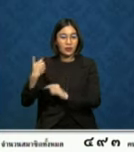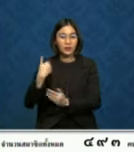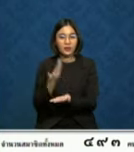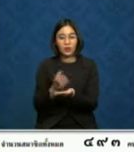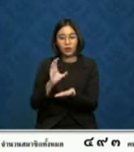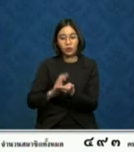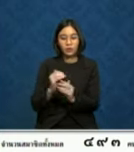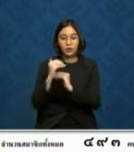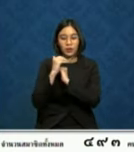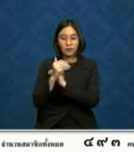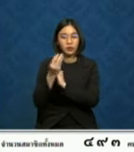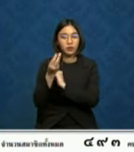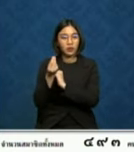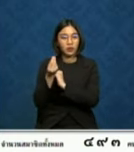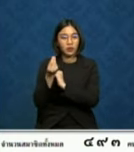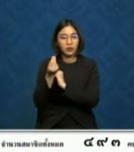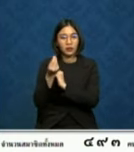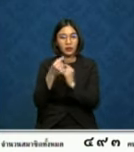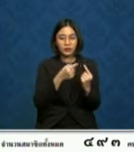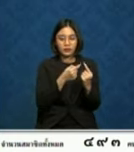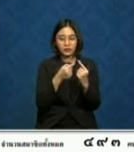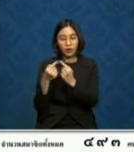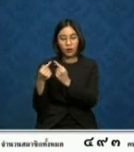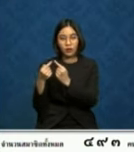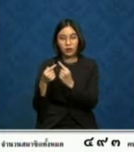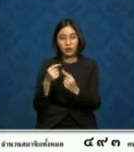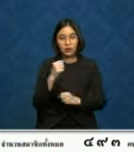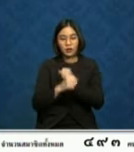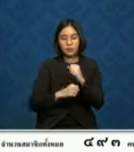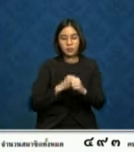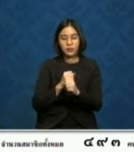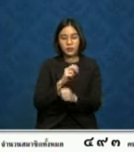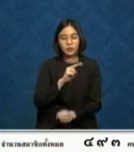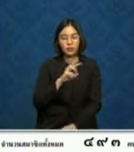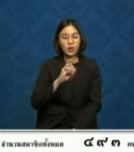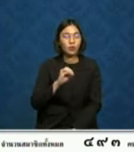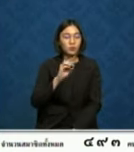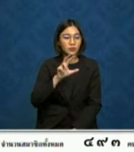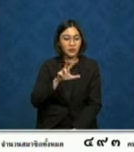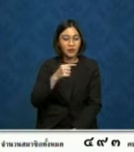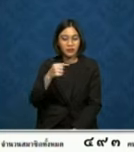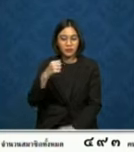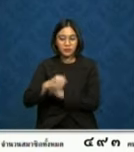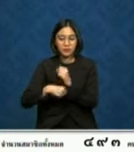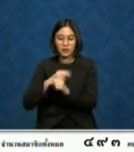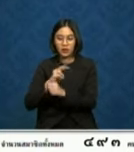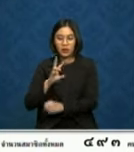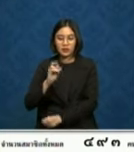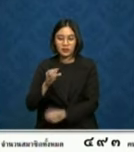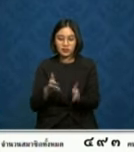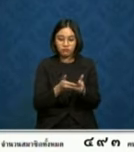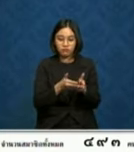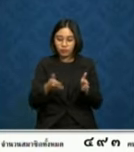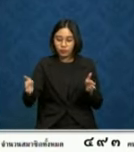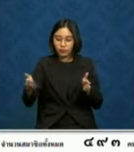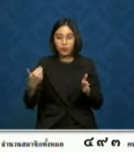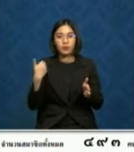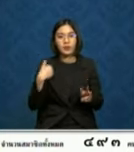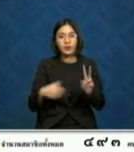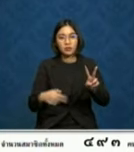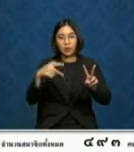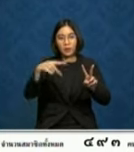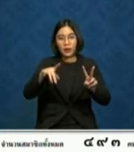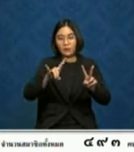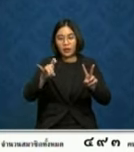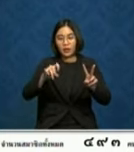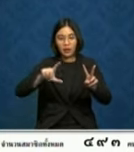งบประมาณต่อเนื่องอนะครับตั้งแต่ปี 63- 70เนี่ยมีกรอบกว้างๆอยู่ 2,800